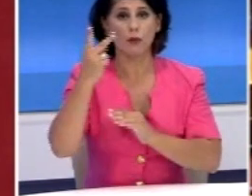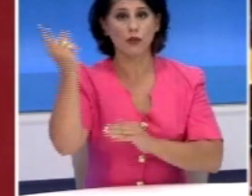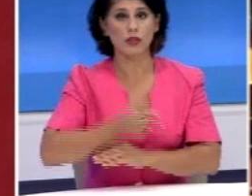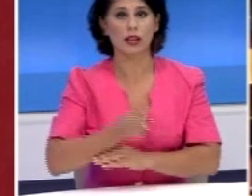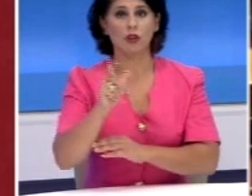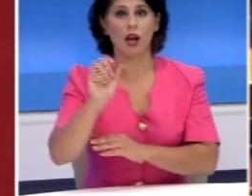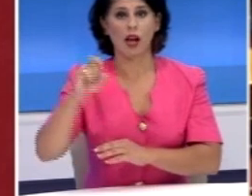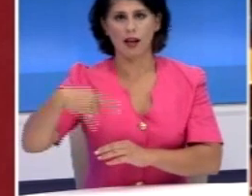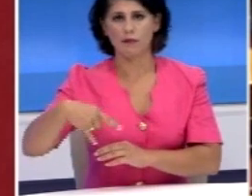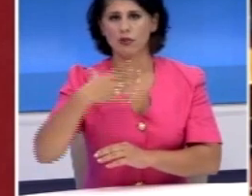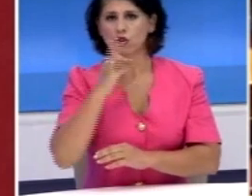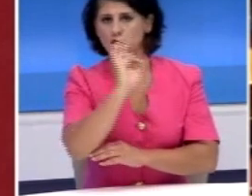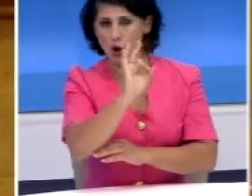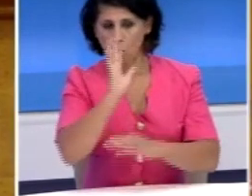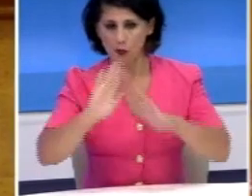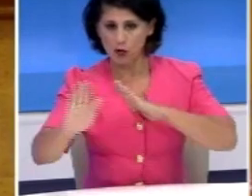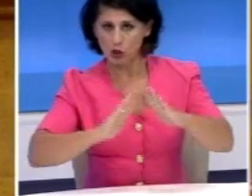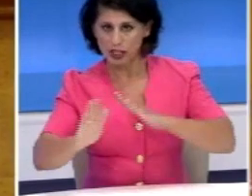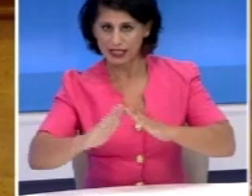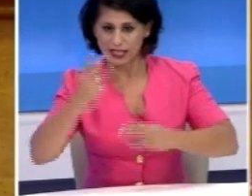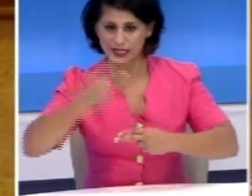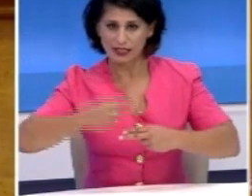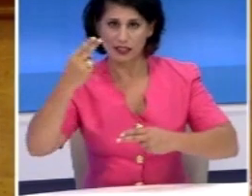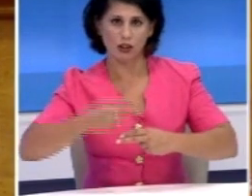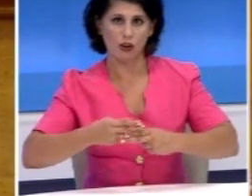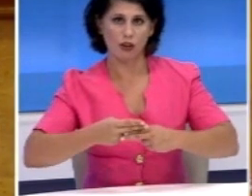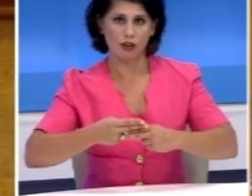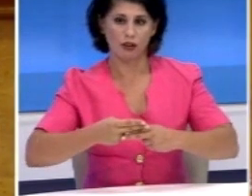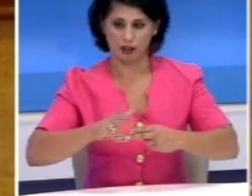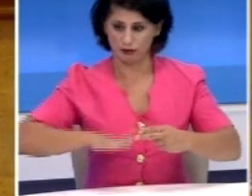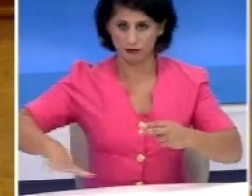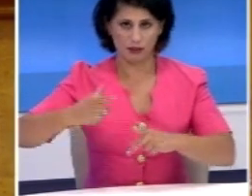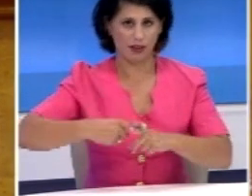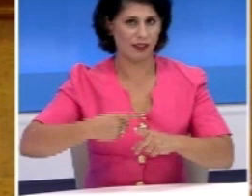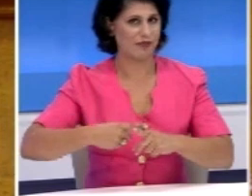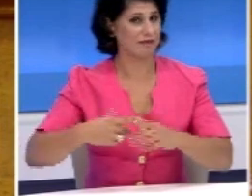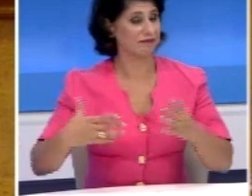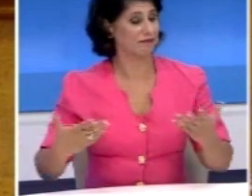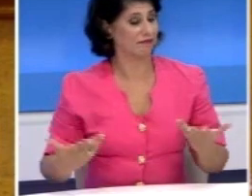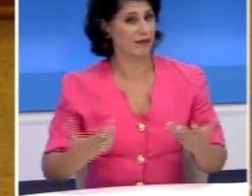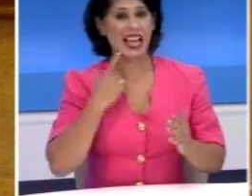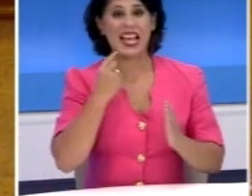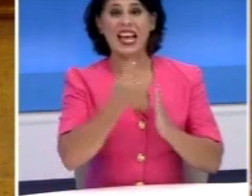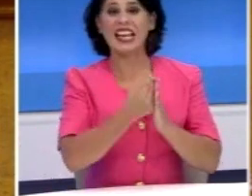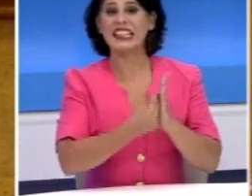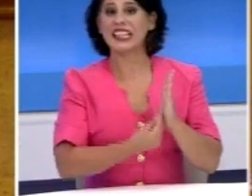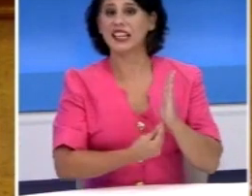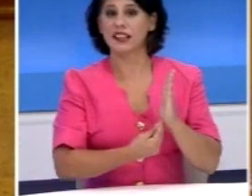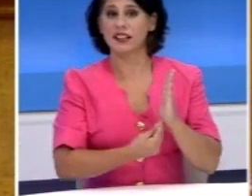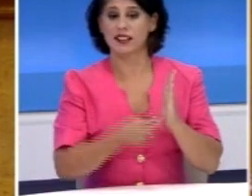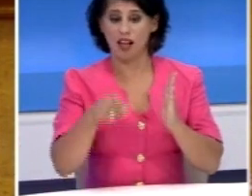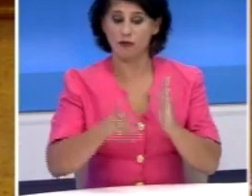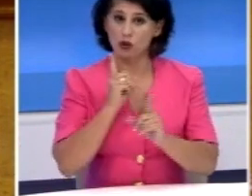φυσικά για να προστατέψει σύνορα την εδαφική ακαιρεότητα της χώρας, γιατί τα κριτήρια αυτών